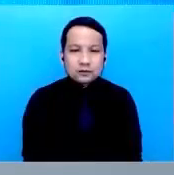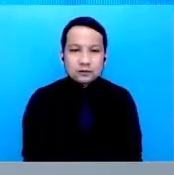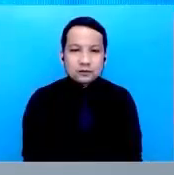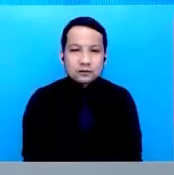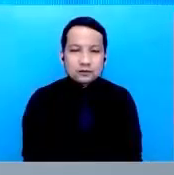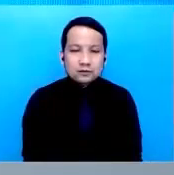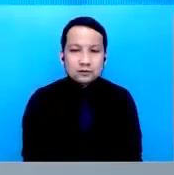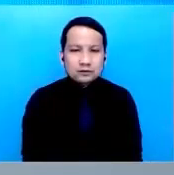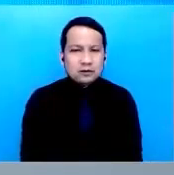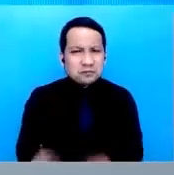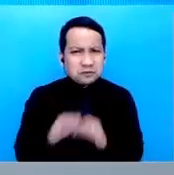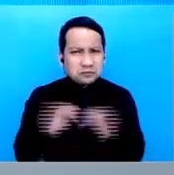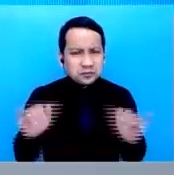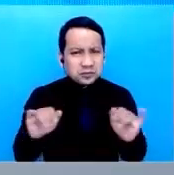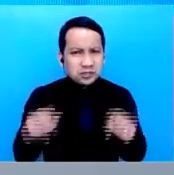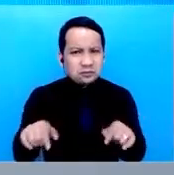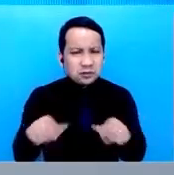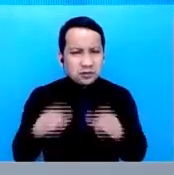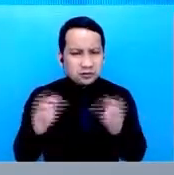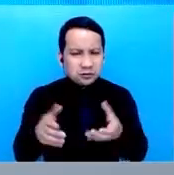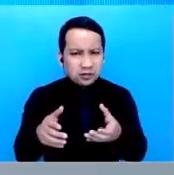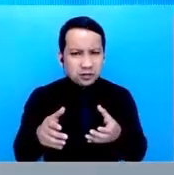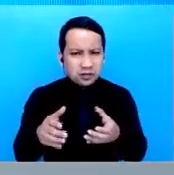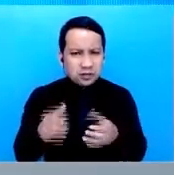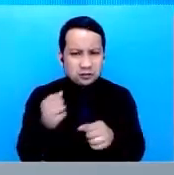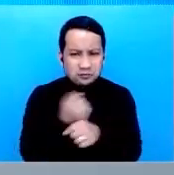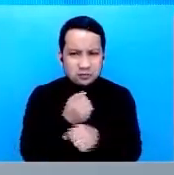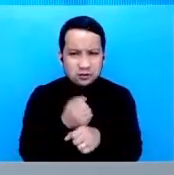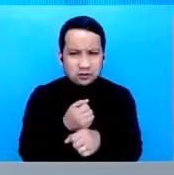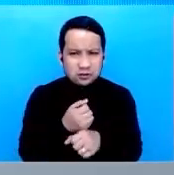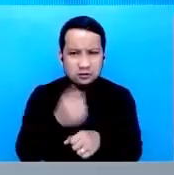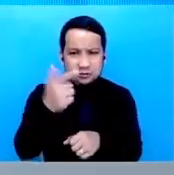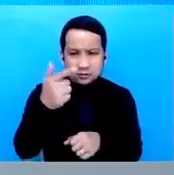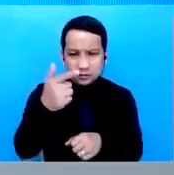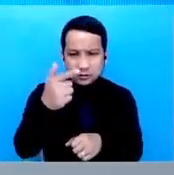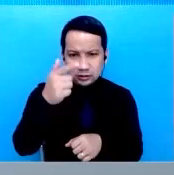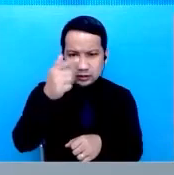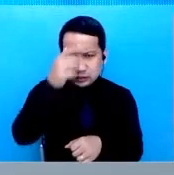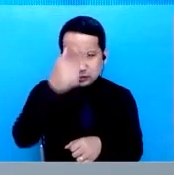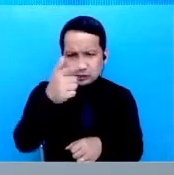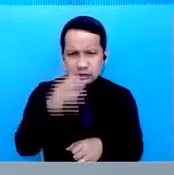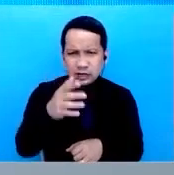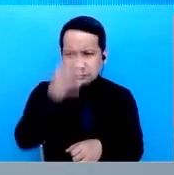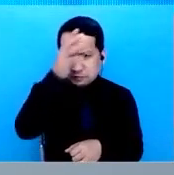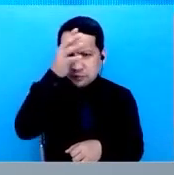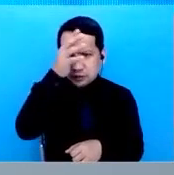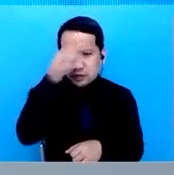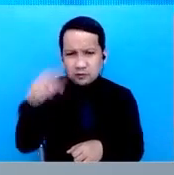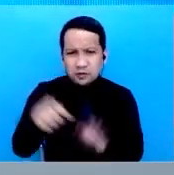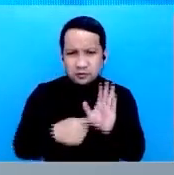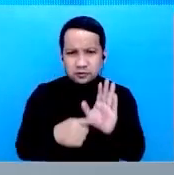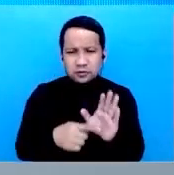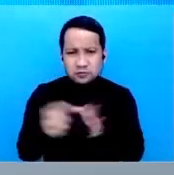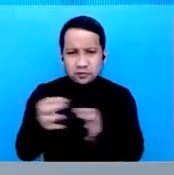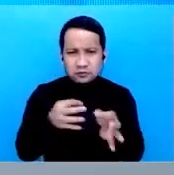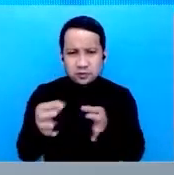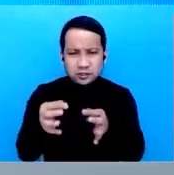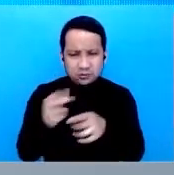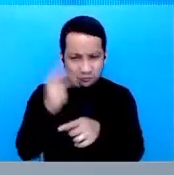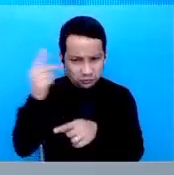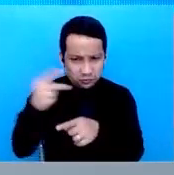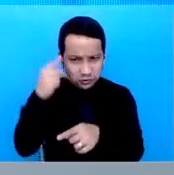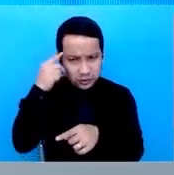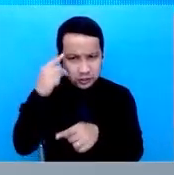Parang eksena sa classic mafia film na The Godfather. Ganyan inilarawan ng isang political analyst ang